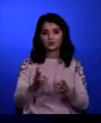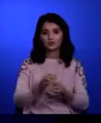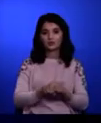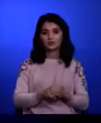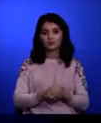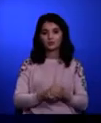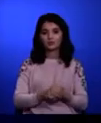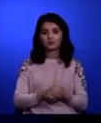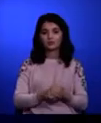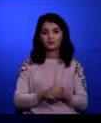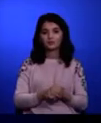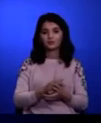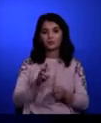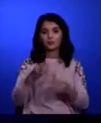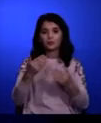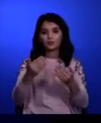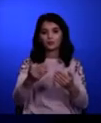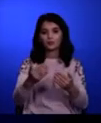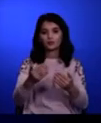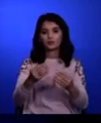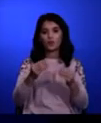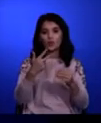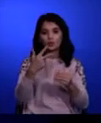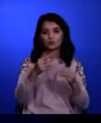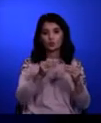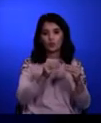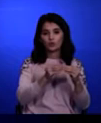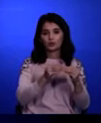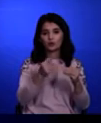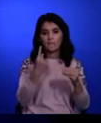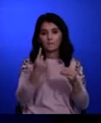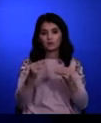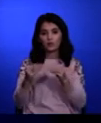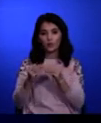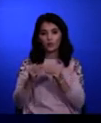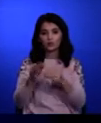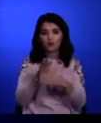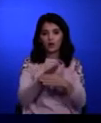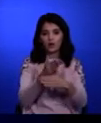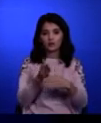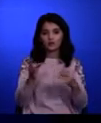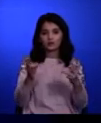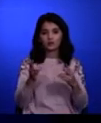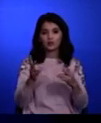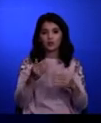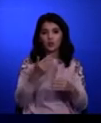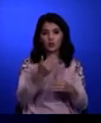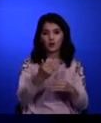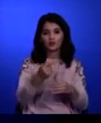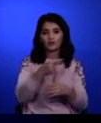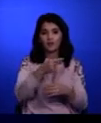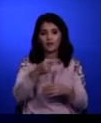bo'lib olamiz. Bu degani 3ta o'nlik bilan 1ta o'nlikni ajratib oldik. Ularning